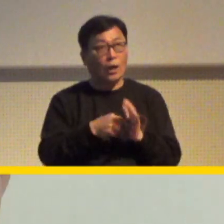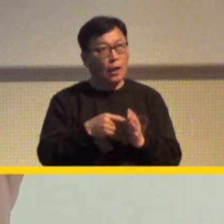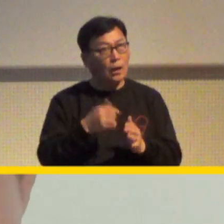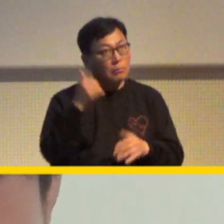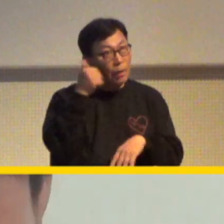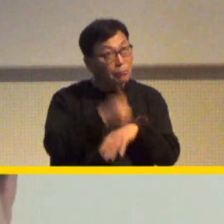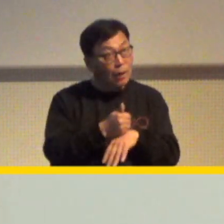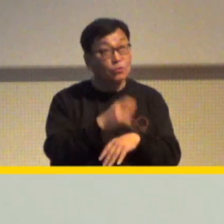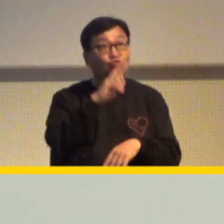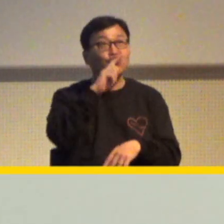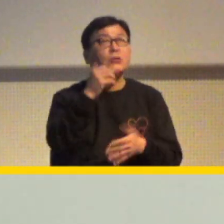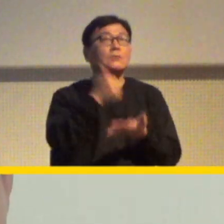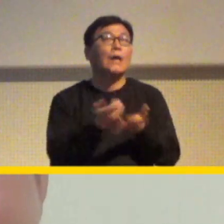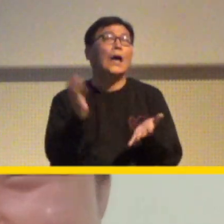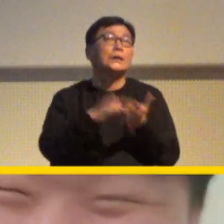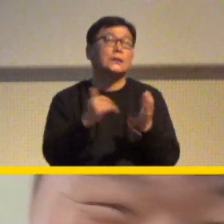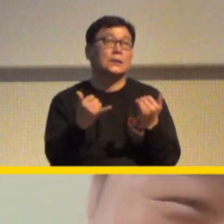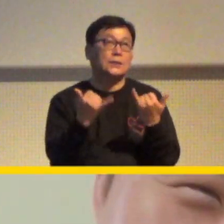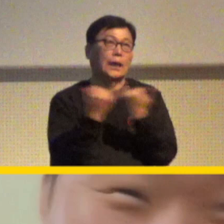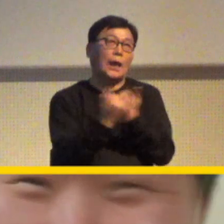아 주교님 아 오늘 아재개